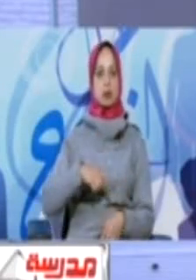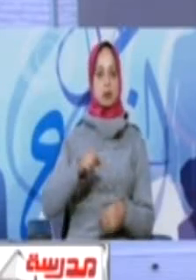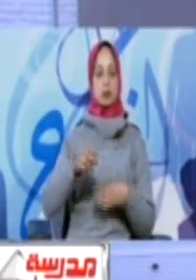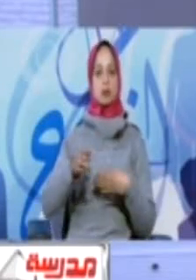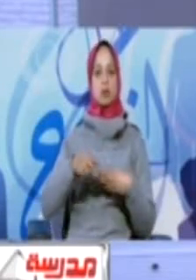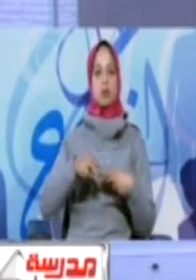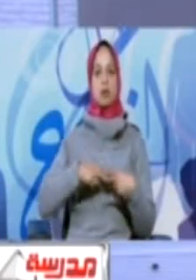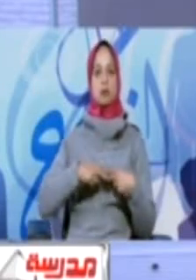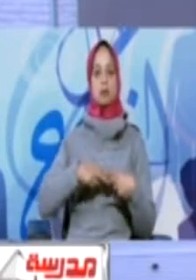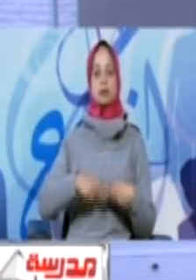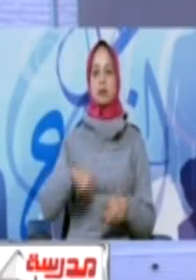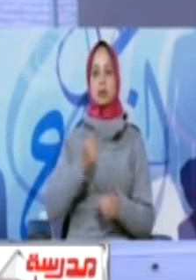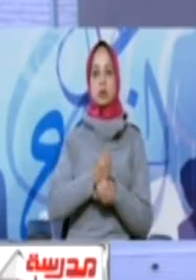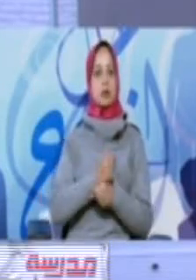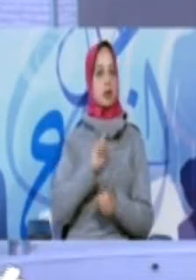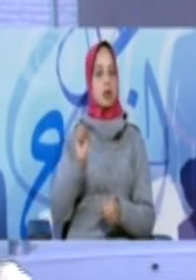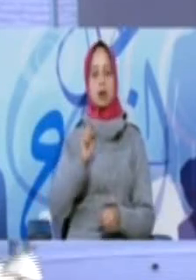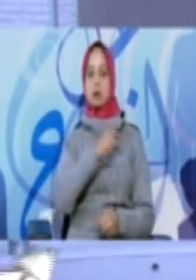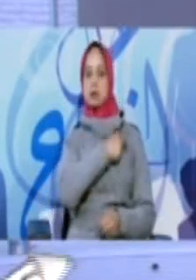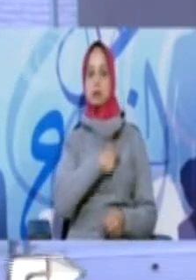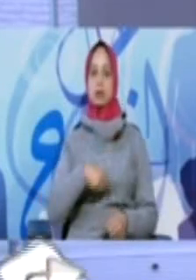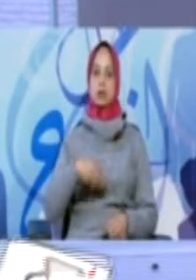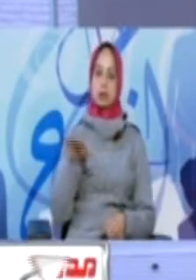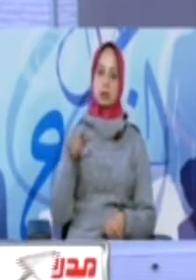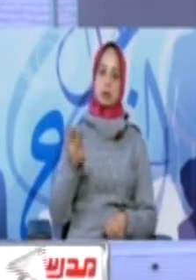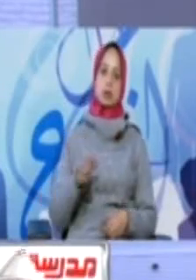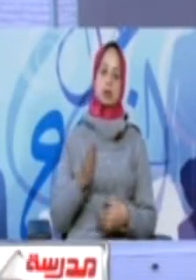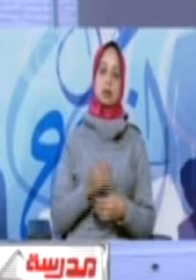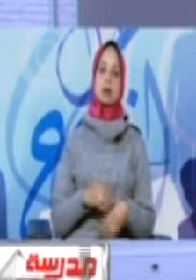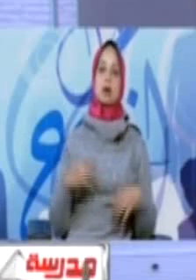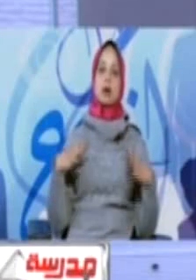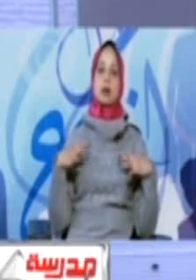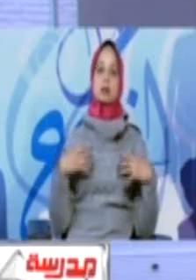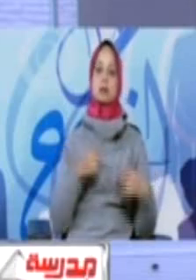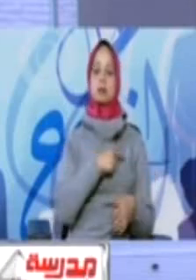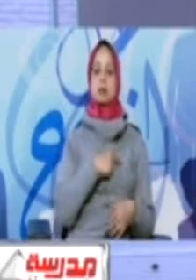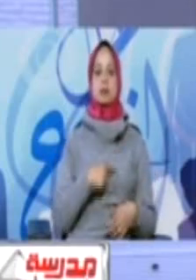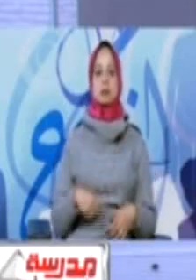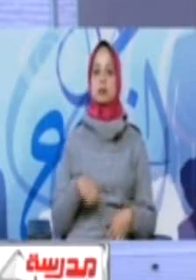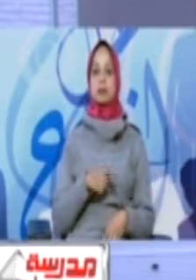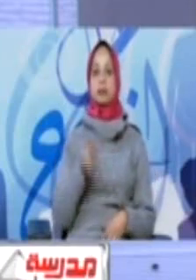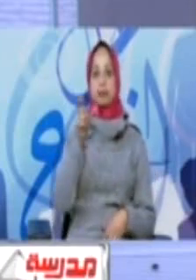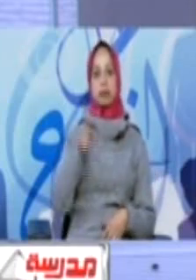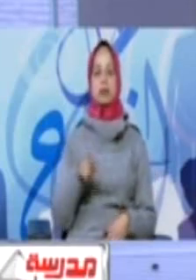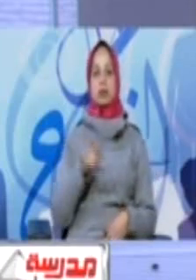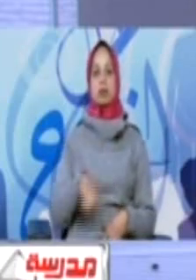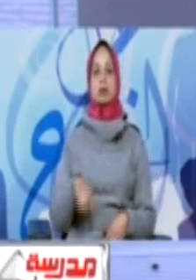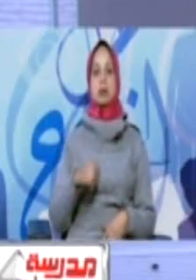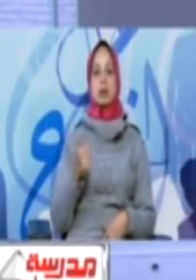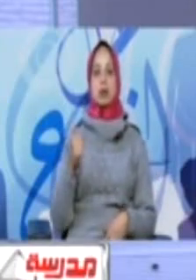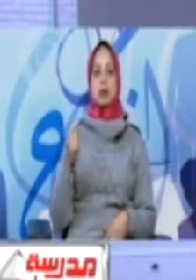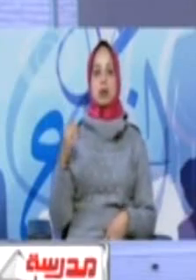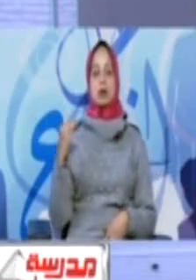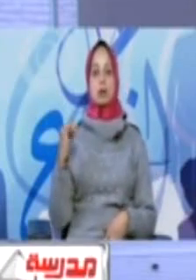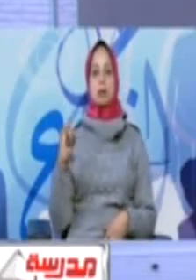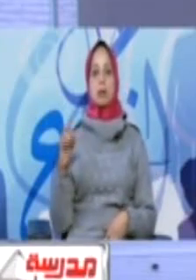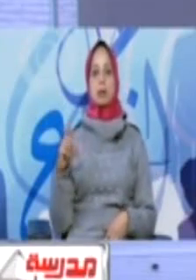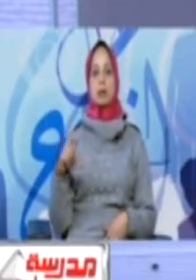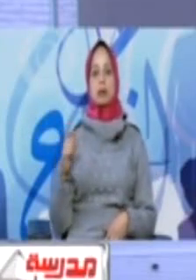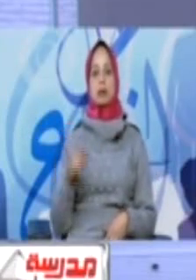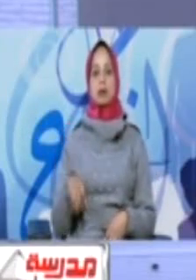احمد زيور باشا، الملك فؤاد كلف احمد زيور بتشكيل الوزاره الجديده وقبل الانذار. طبعا في حاجة